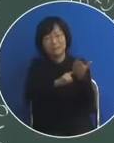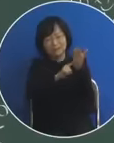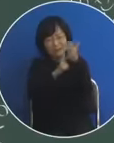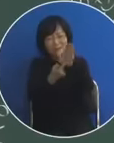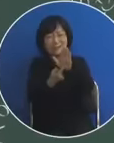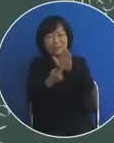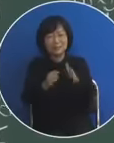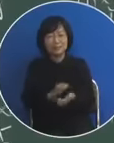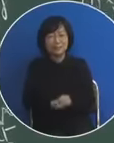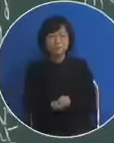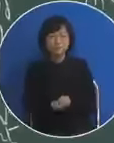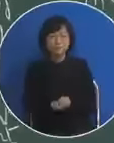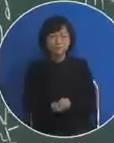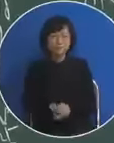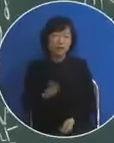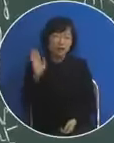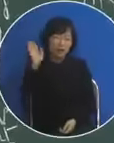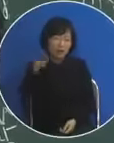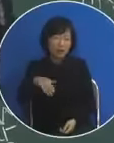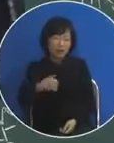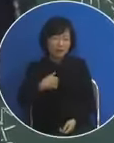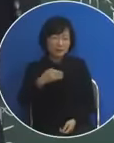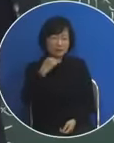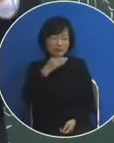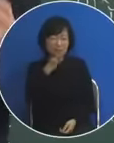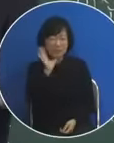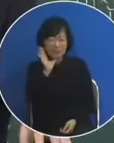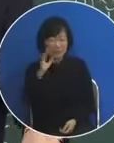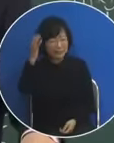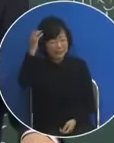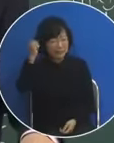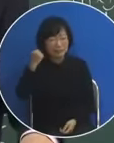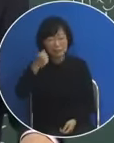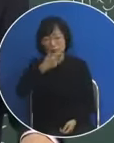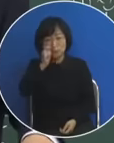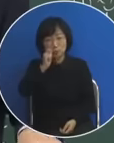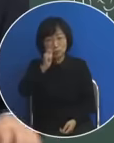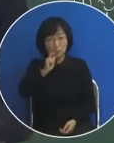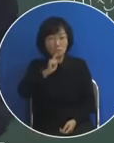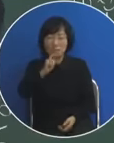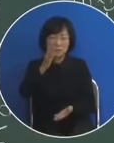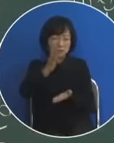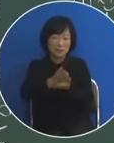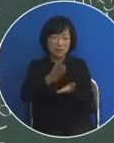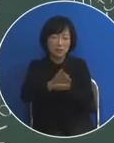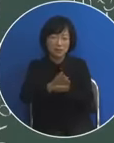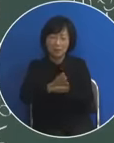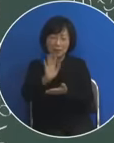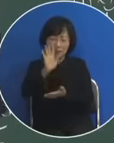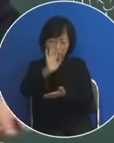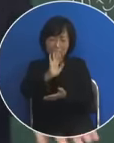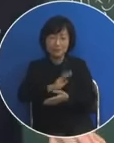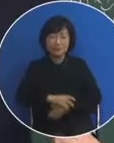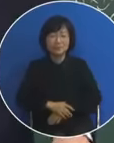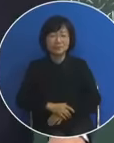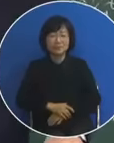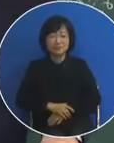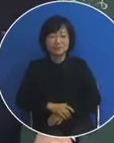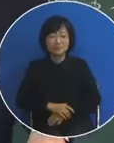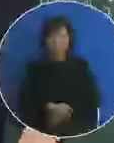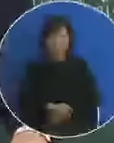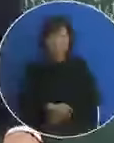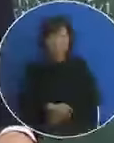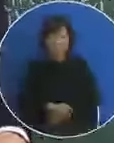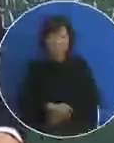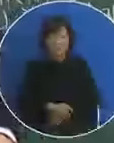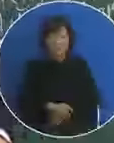뭐 나이가 많아고 뭐 잘 뭐 기억력도 없고네 그렇지 않습니다. Oh, because I'm so old, I can't even remember things properly. It's not like that. 나이가